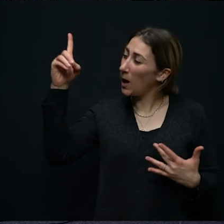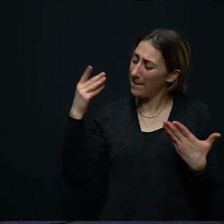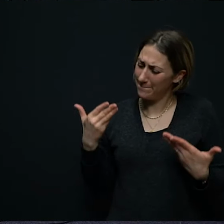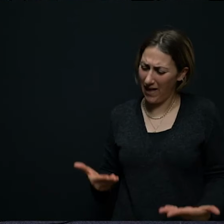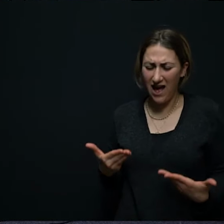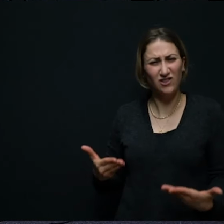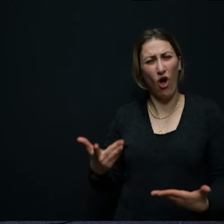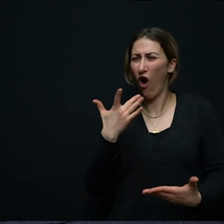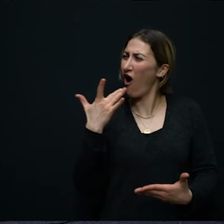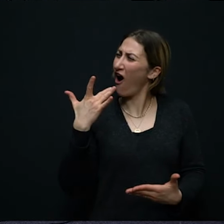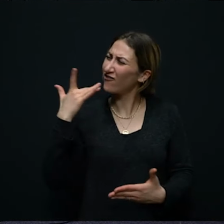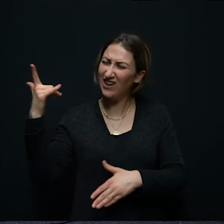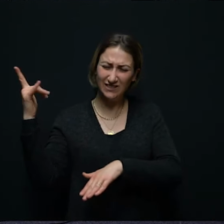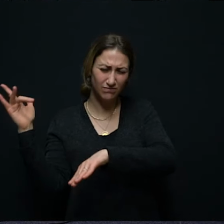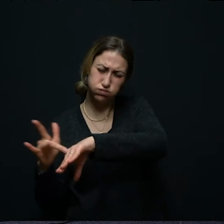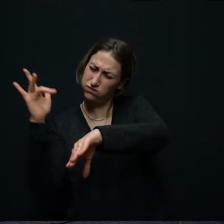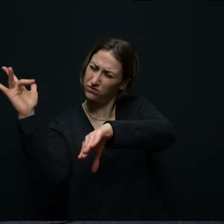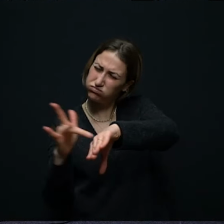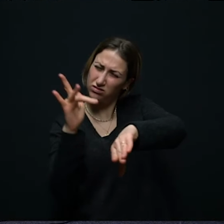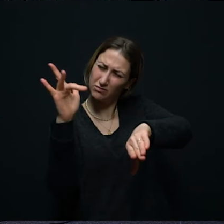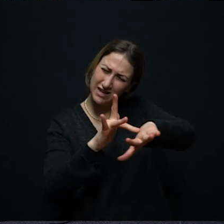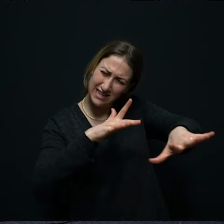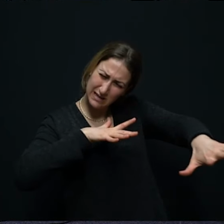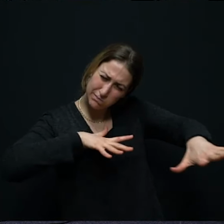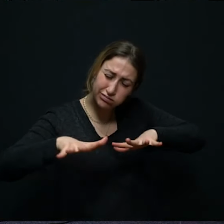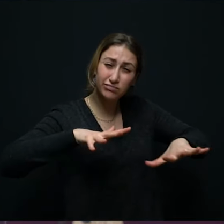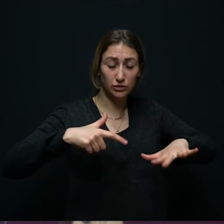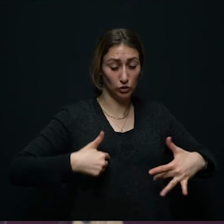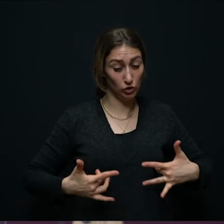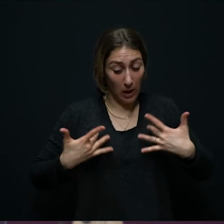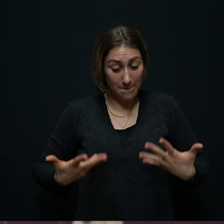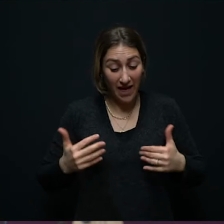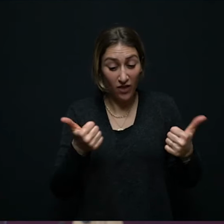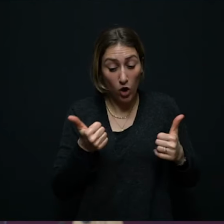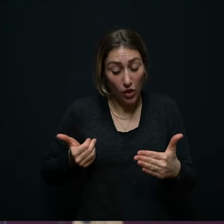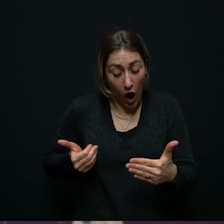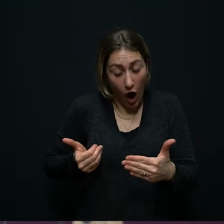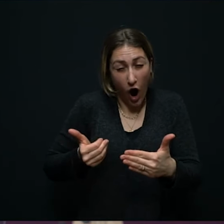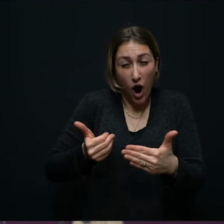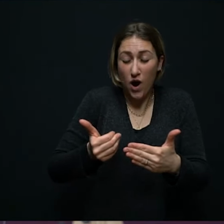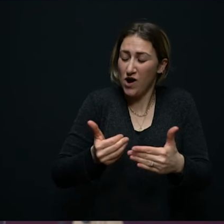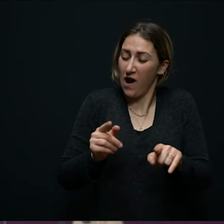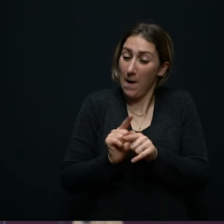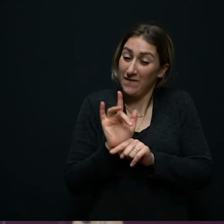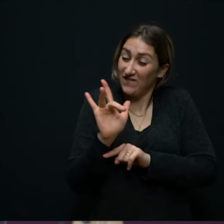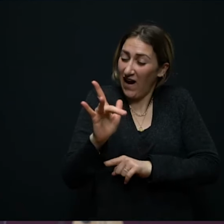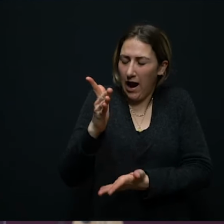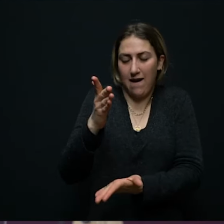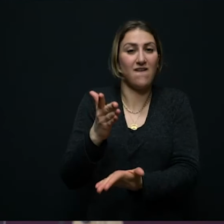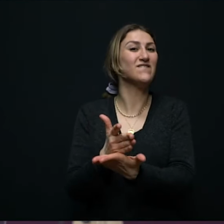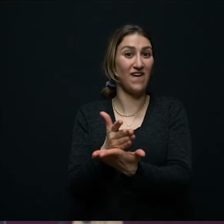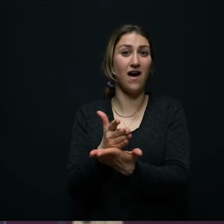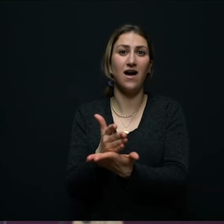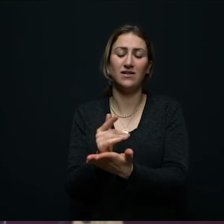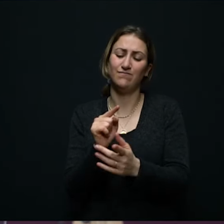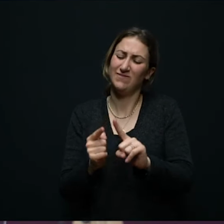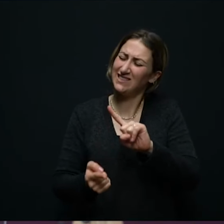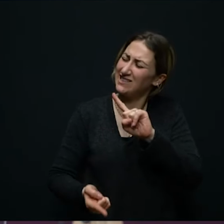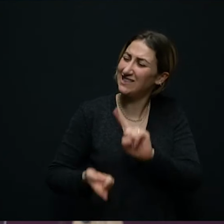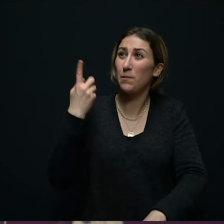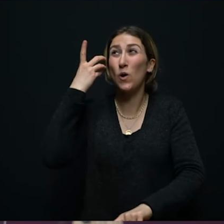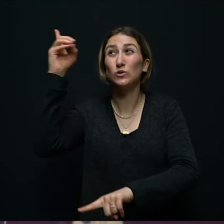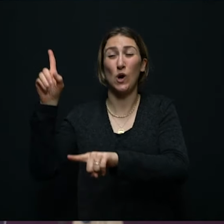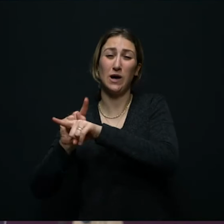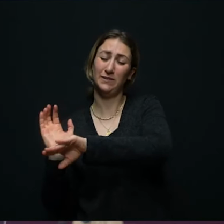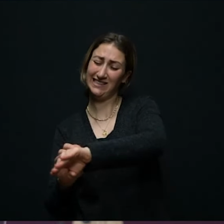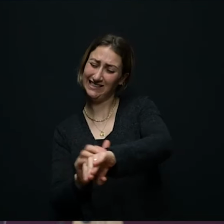faire une oeuvre et dieu veut restaurer cette notion là dans son église la sainteté c'est quoi et bien c'est le pendant